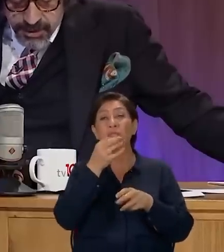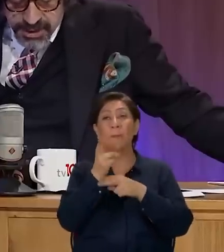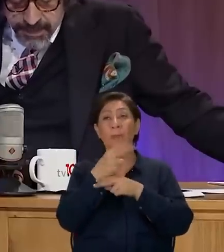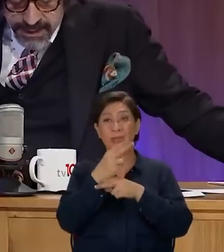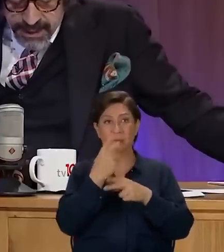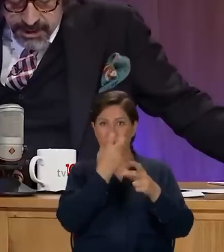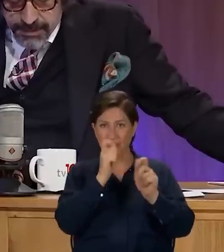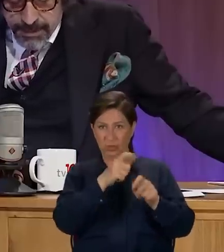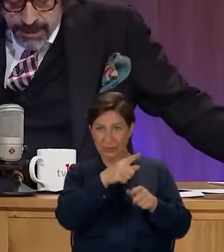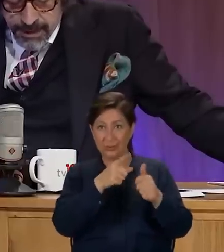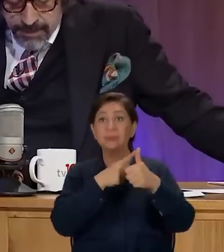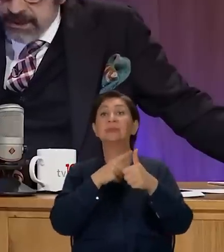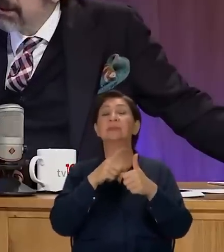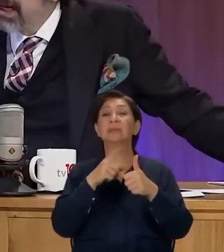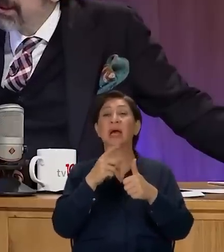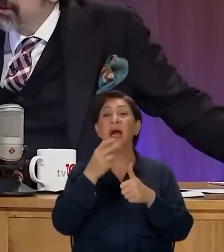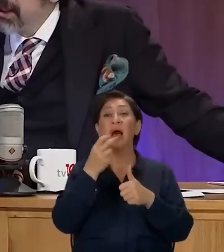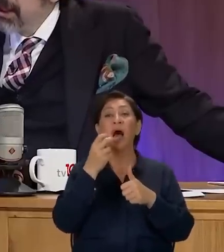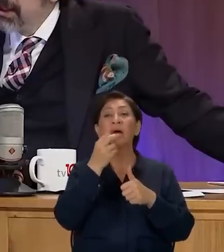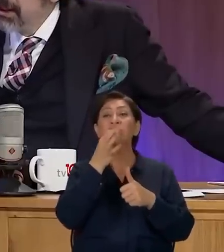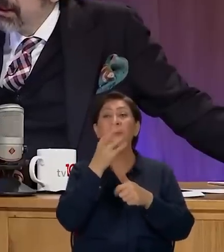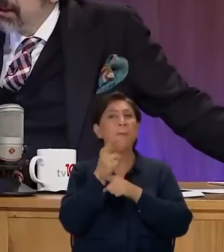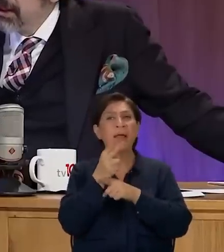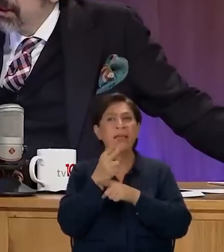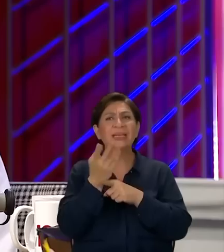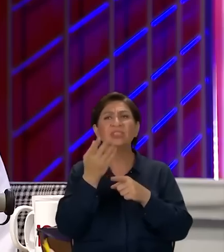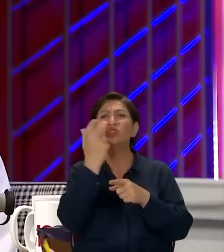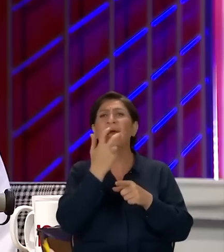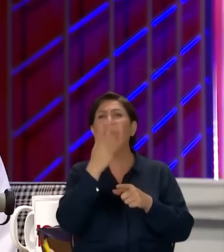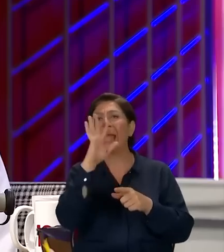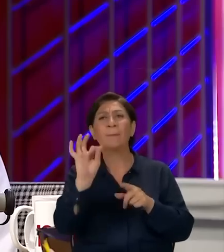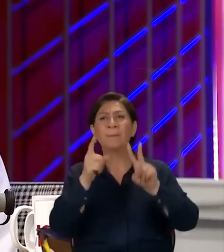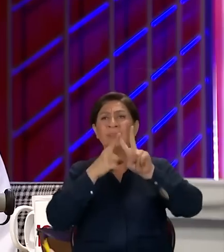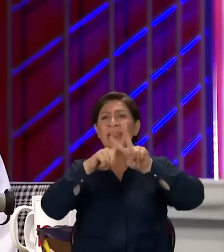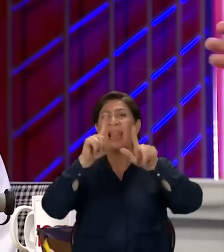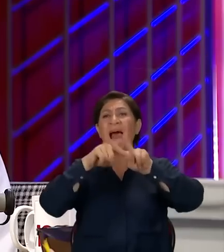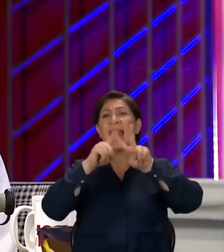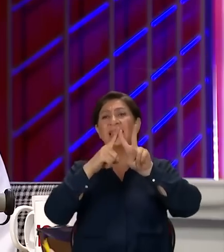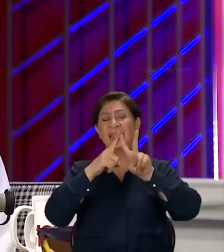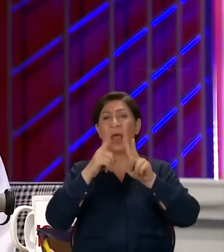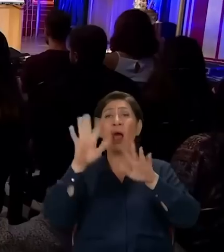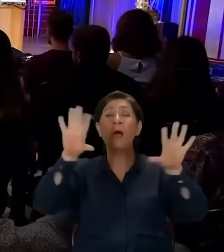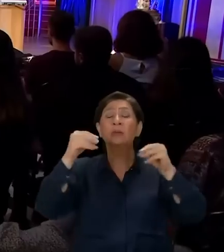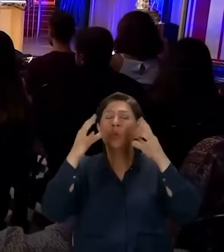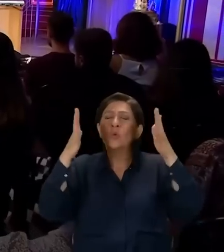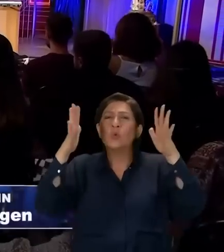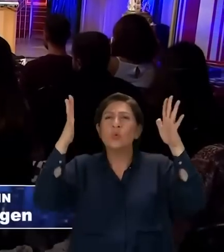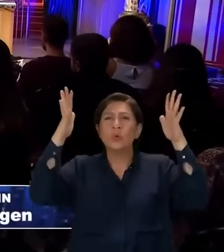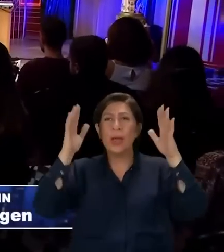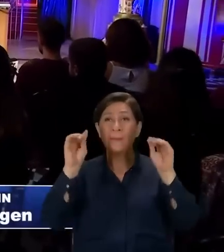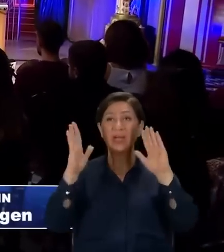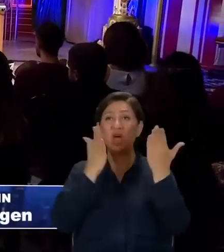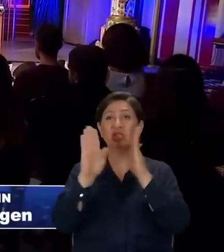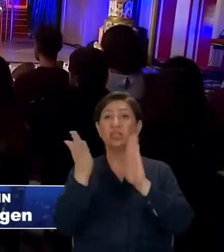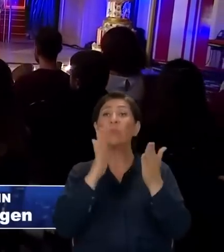bize söyleyeceksin birazdan. Acemi Balık Nalan'ın şarkısıydı ve herkes bayılıyordu filan. Şimdi hep bir